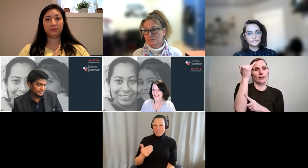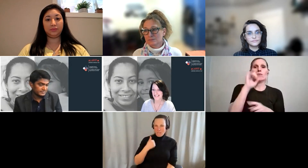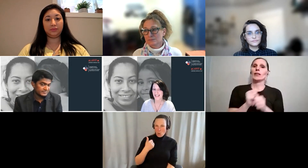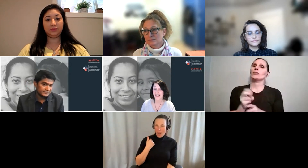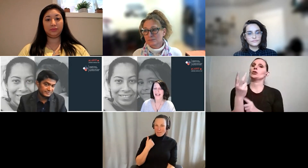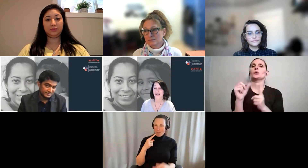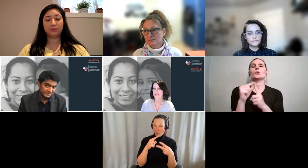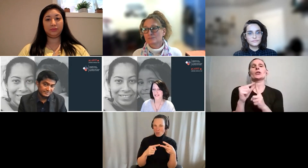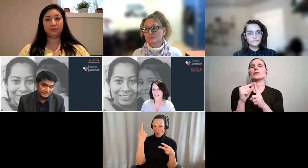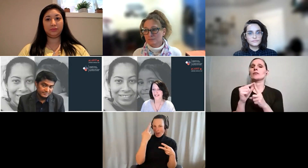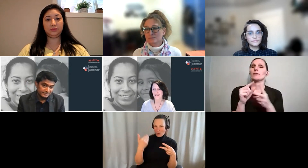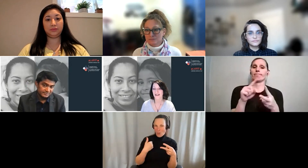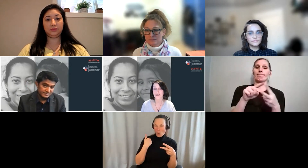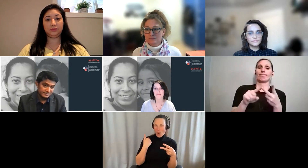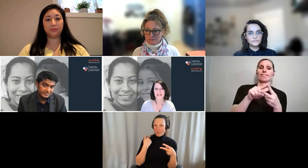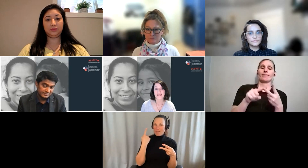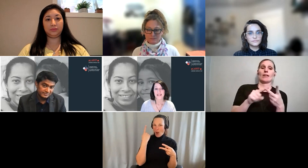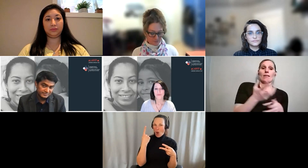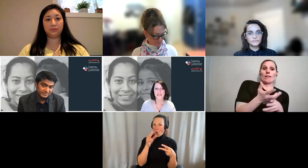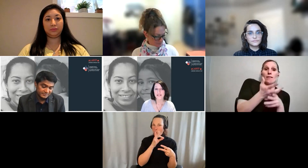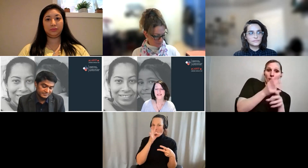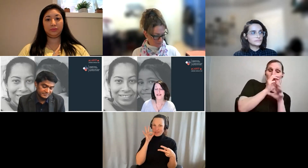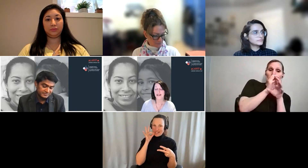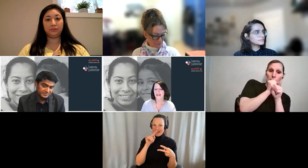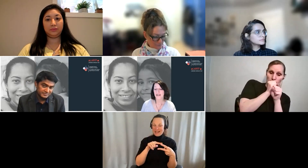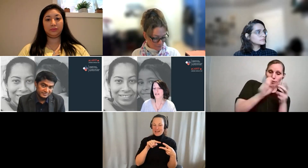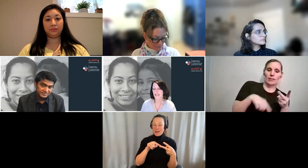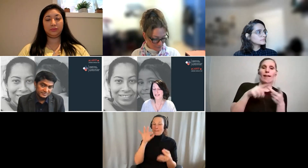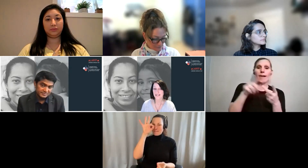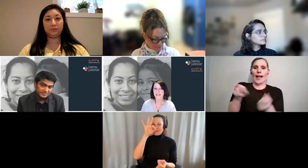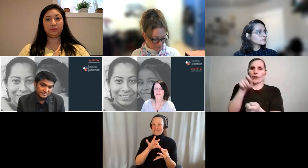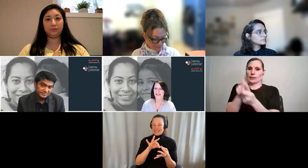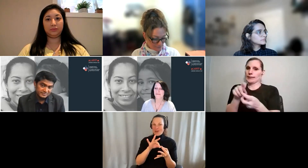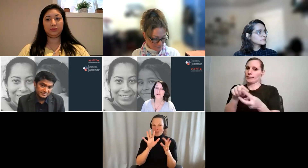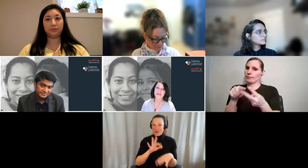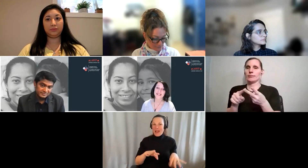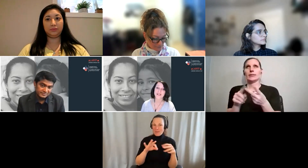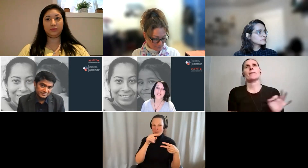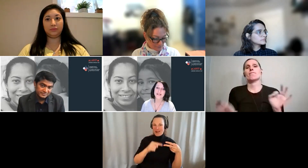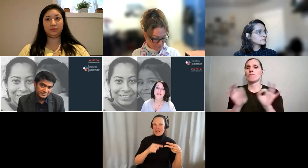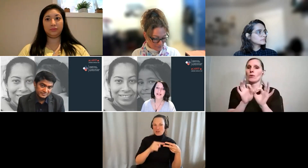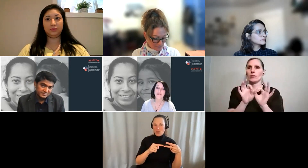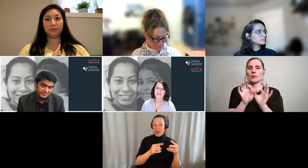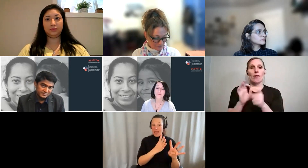la confidentialité et la précision. Nous avons besoin, que nos clients ont besoin de prendre des décisions informées et